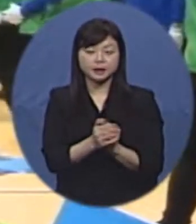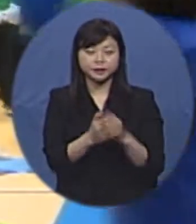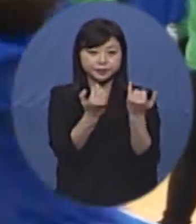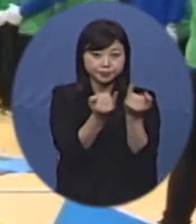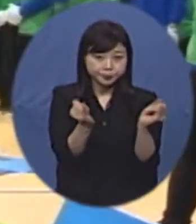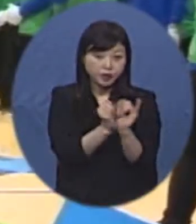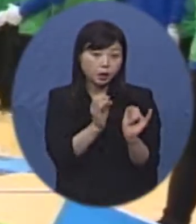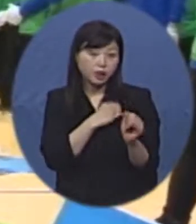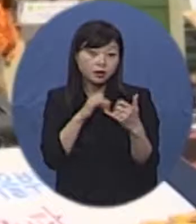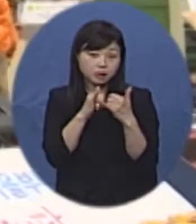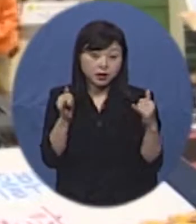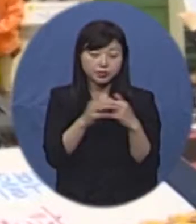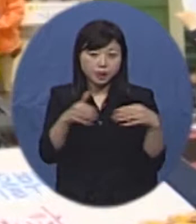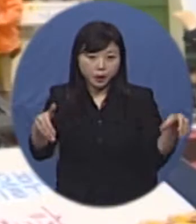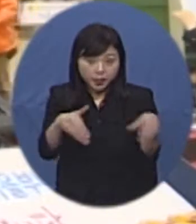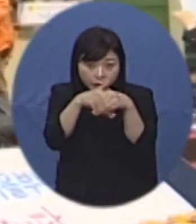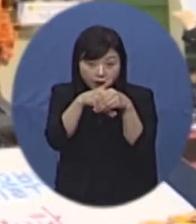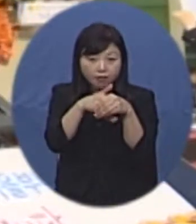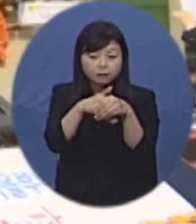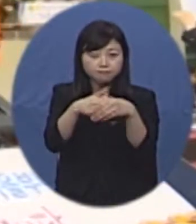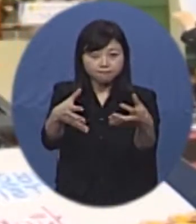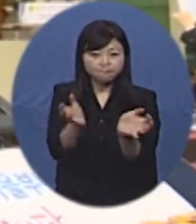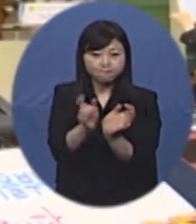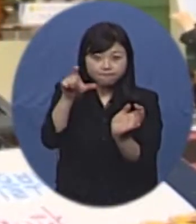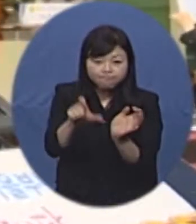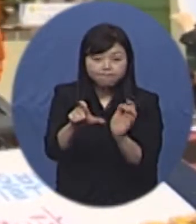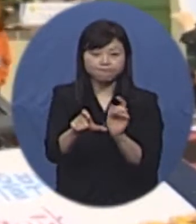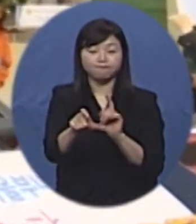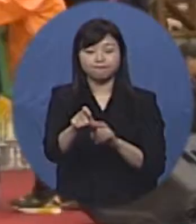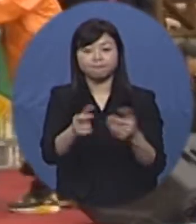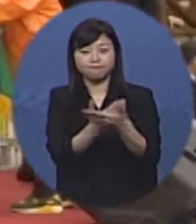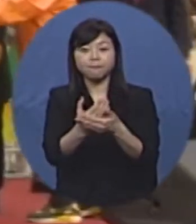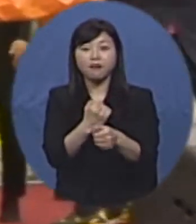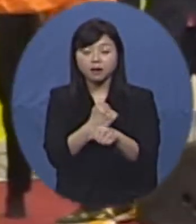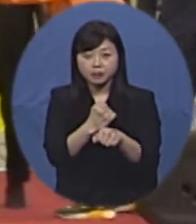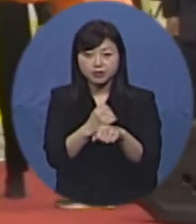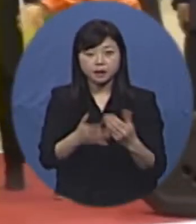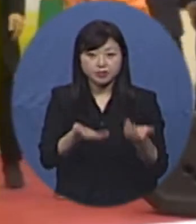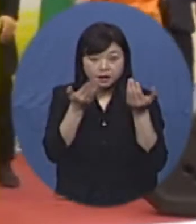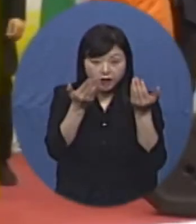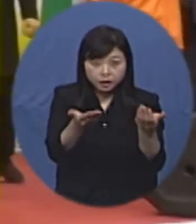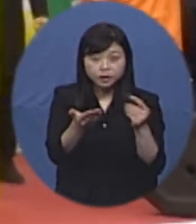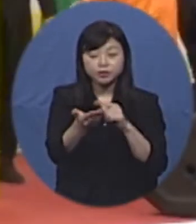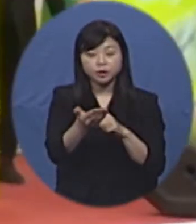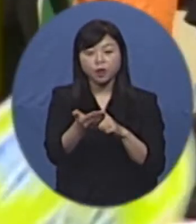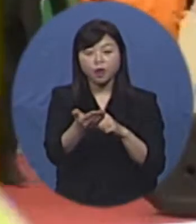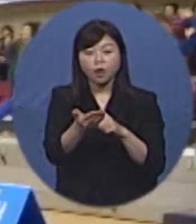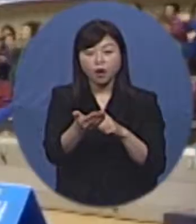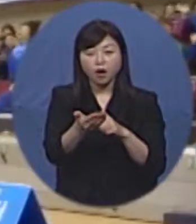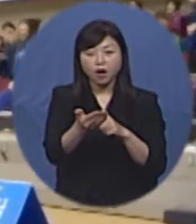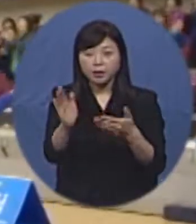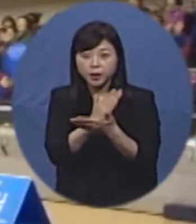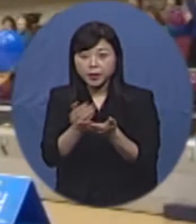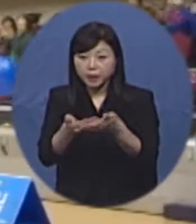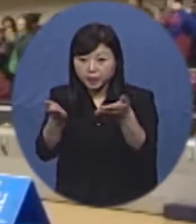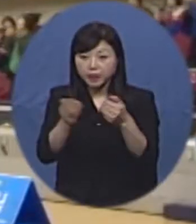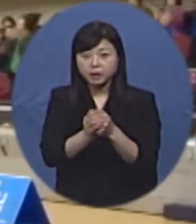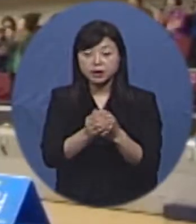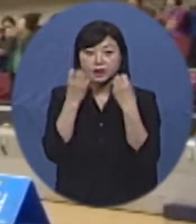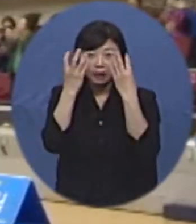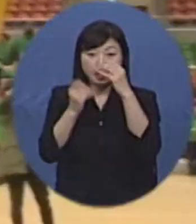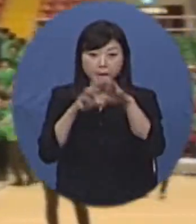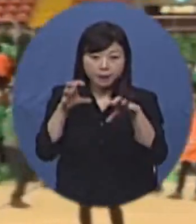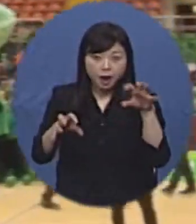간의 화합과 결속을 다졌던 이번 행사를 통해 나눔과 봉사, 배려를 실천하는 새마을 운동이 널리